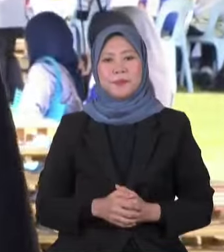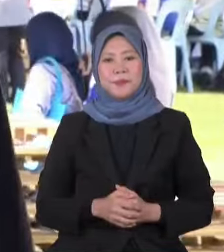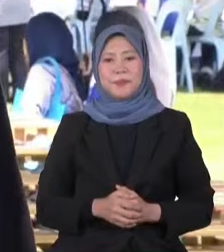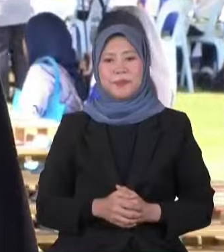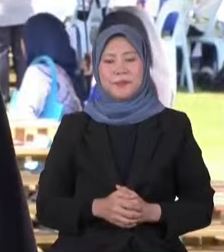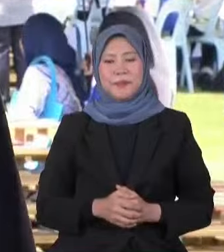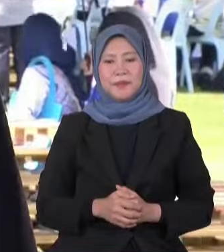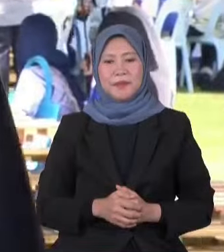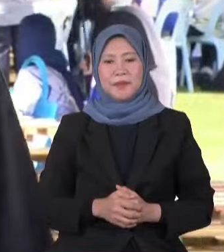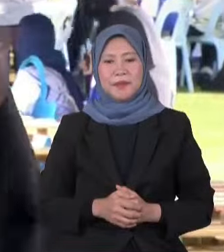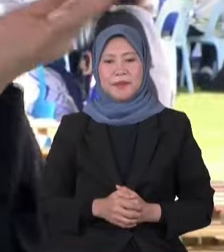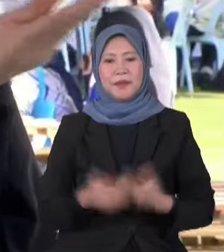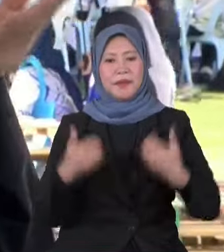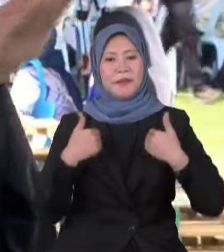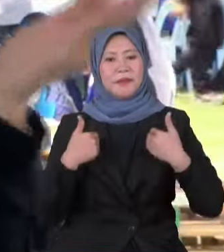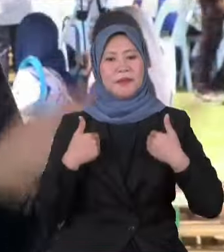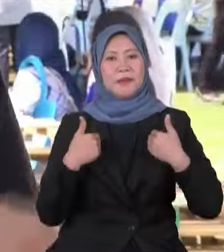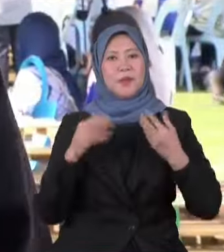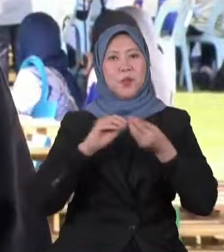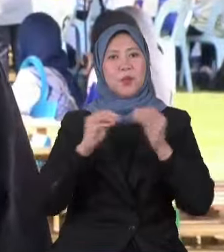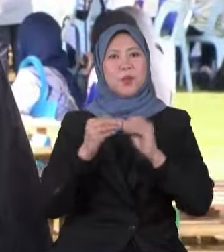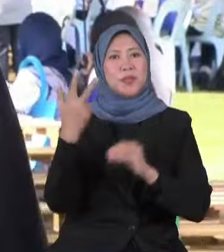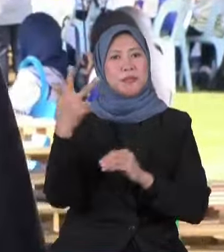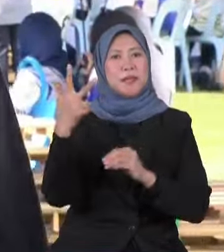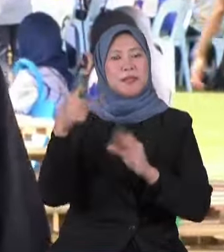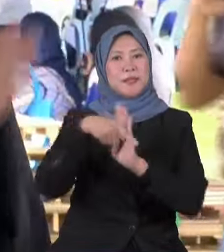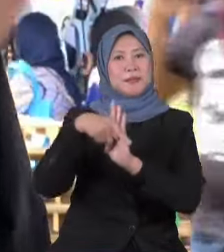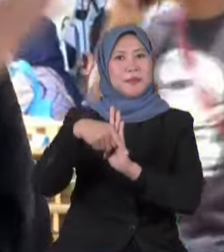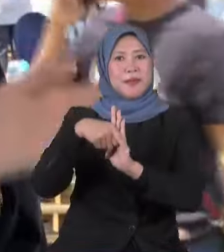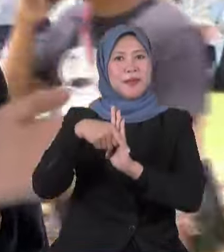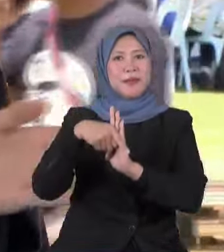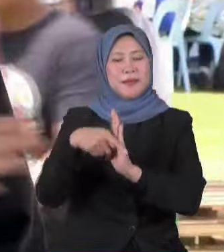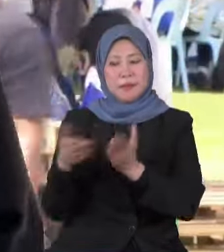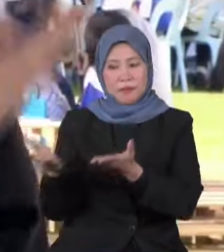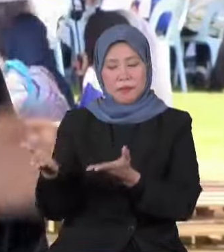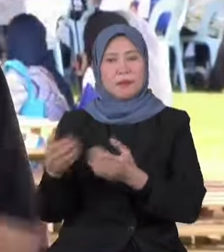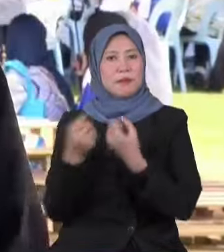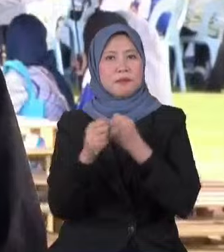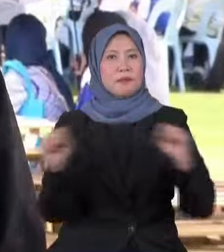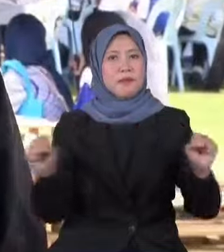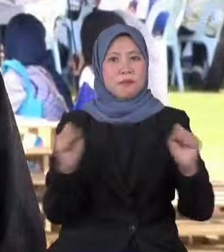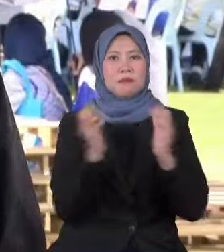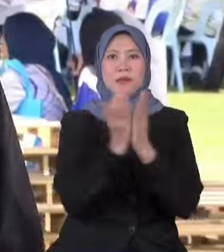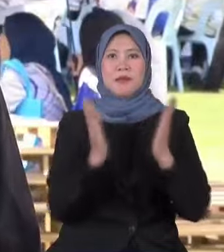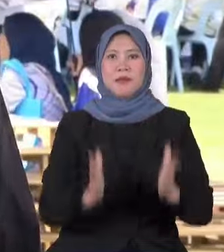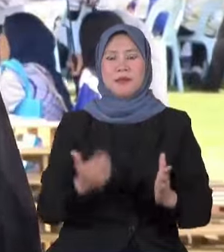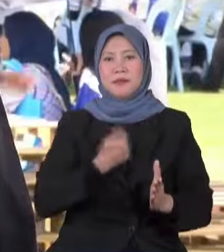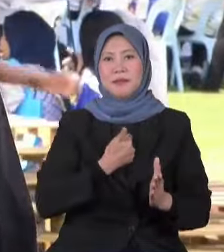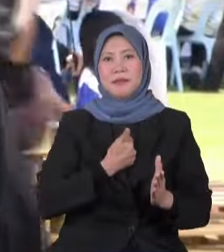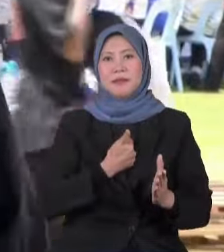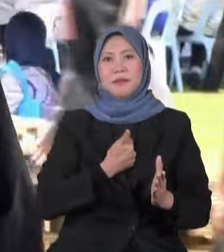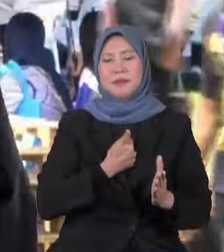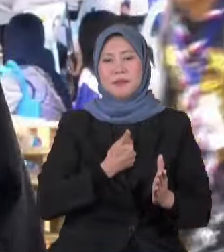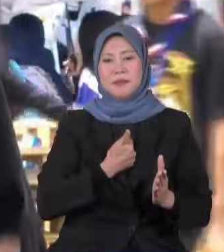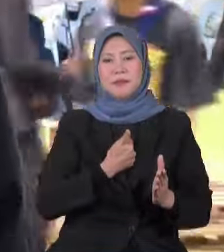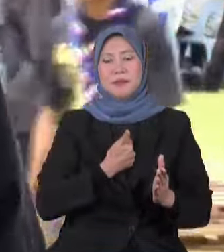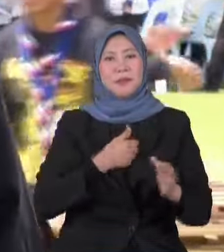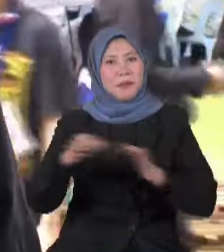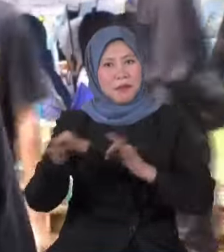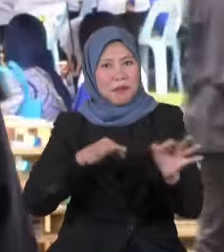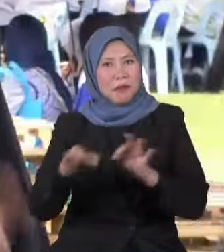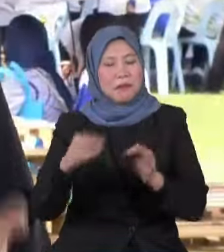Academy berada di rerurai nombor 13. Di sana kita dah sediakan plaza-plaza kita sendiri untuk yang sedia untuk